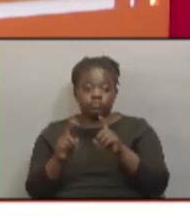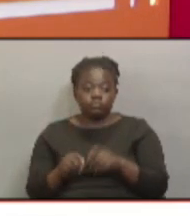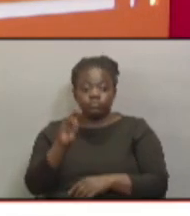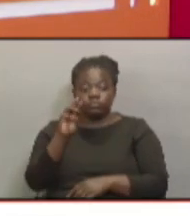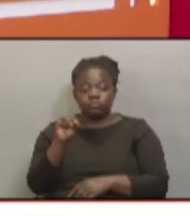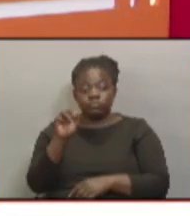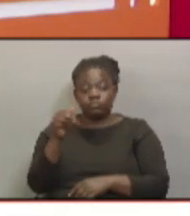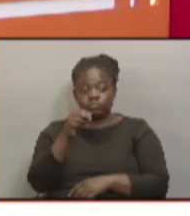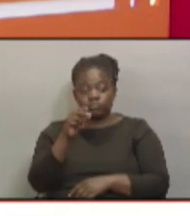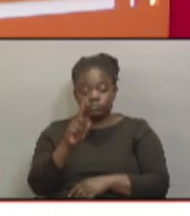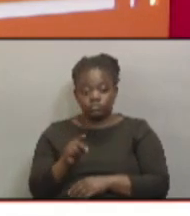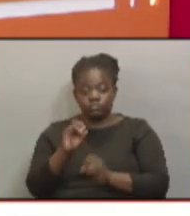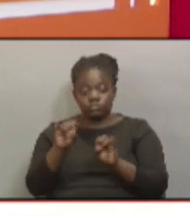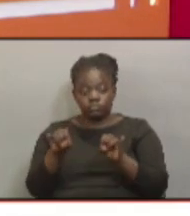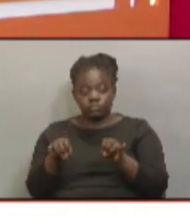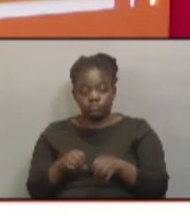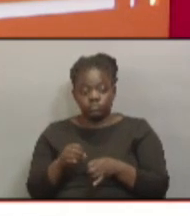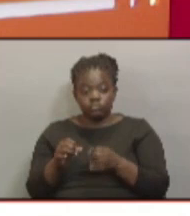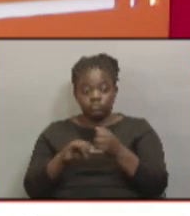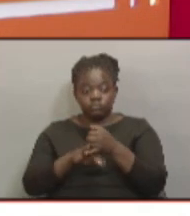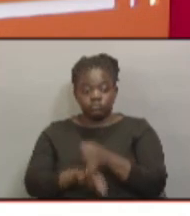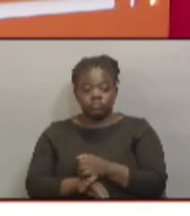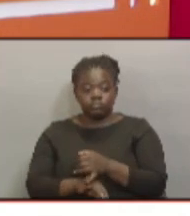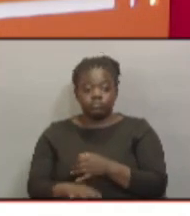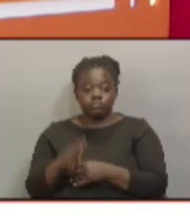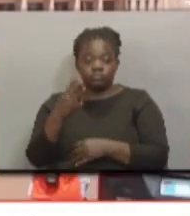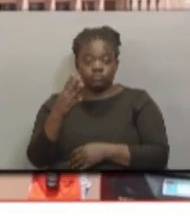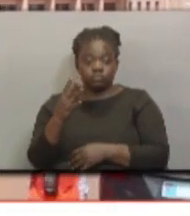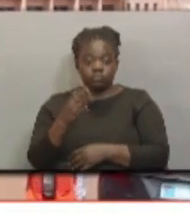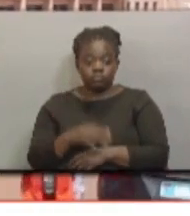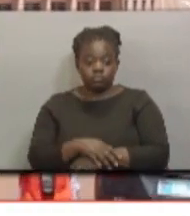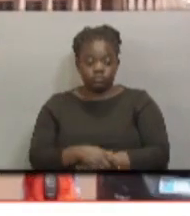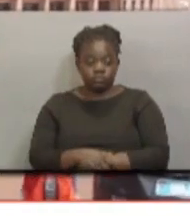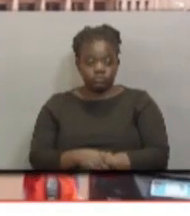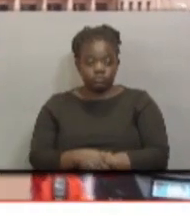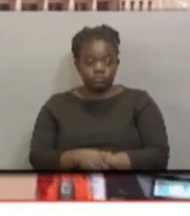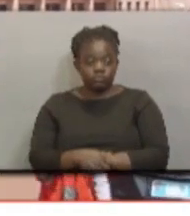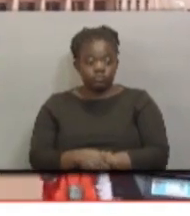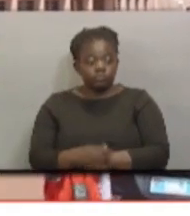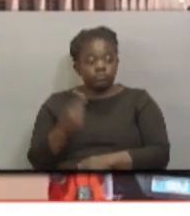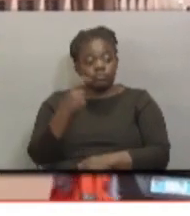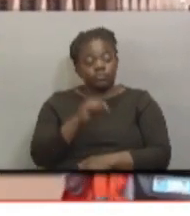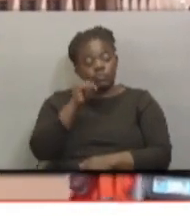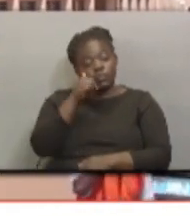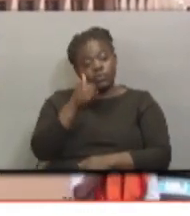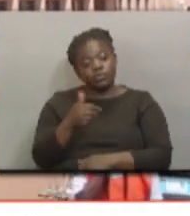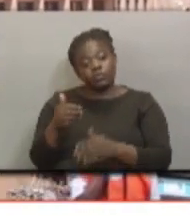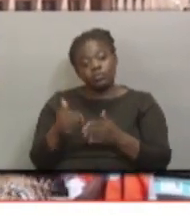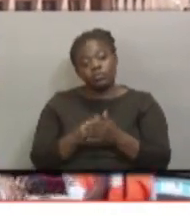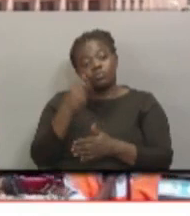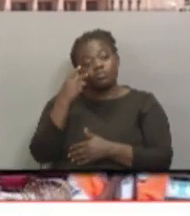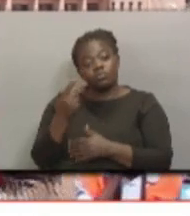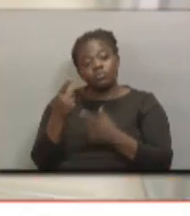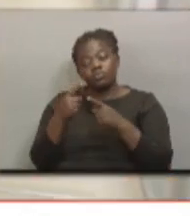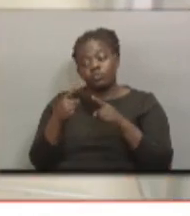mocks eby'okwegezaamu nga bino bya siniya ya 4. Olunaku olw'enkya olupapula lwa New Vision lugenda